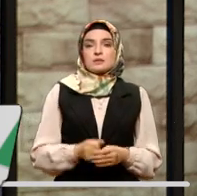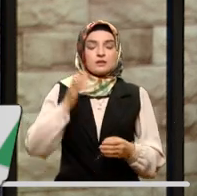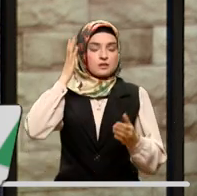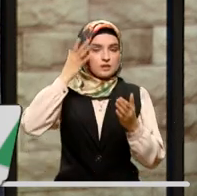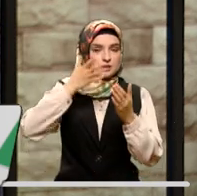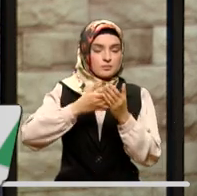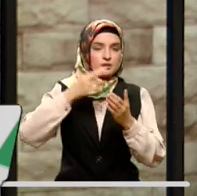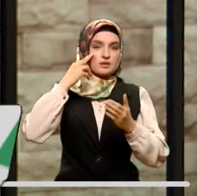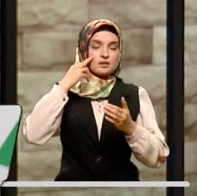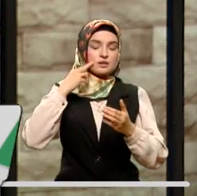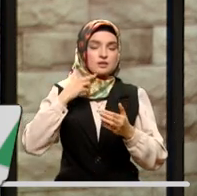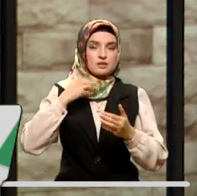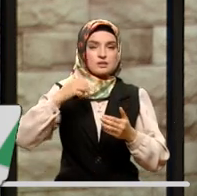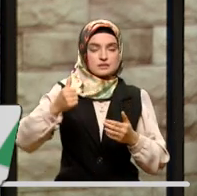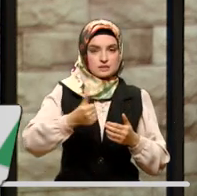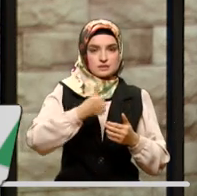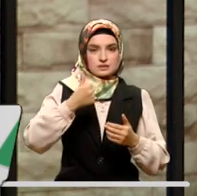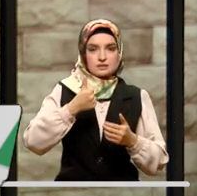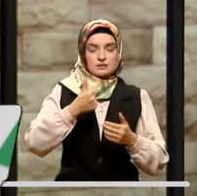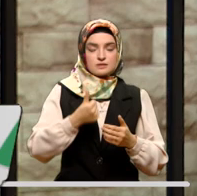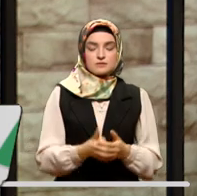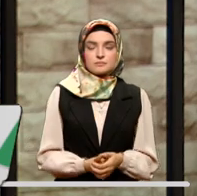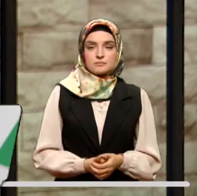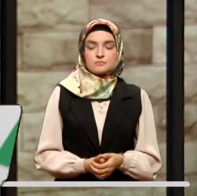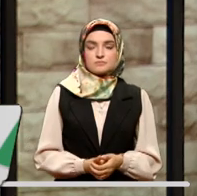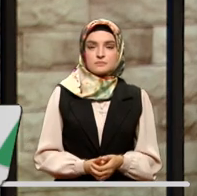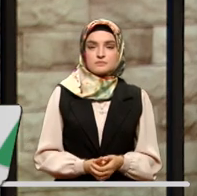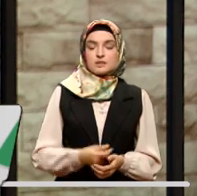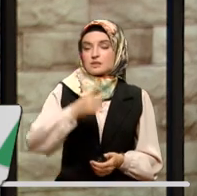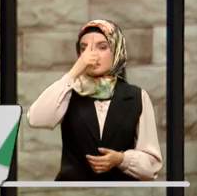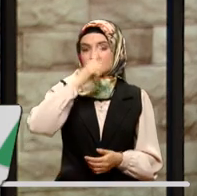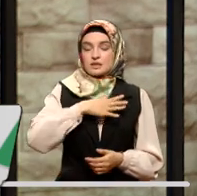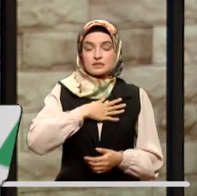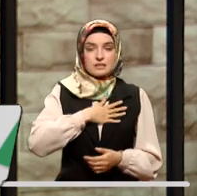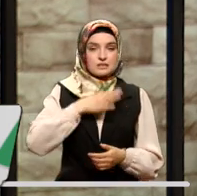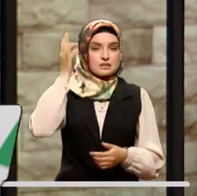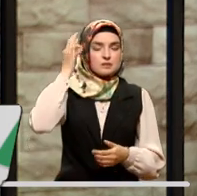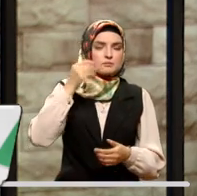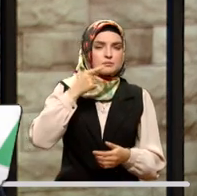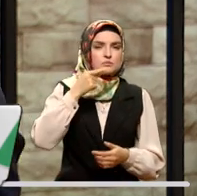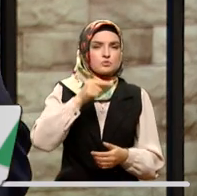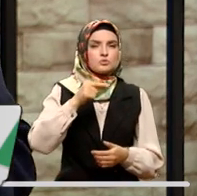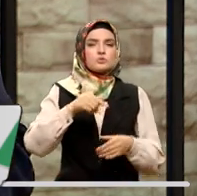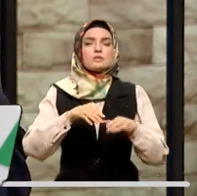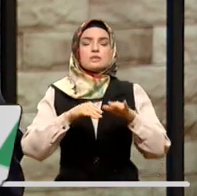ibadet, o ahlak, değer adına ne öğretiyorsanız. Sadece dini bilgi derken de şunu anlamayalım.